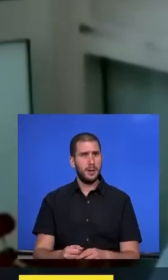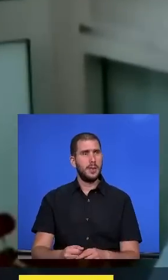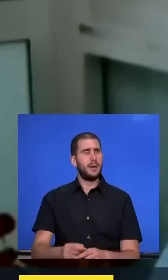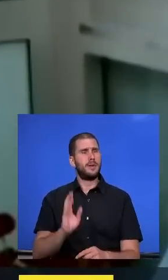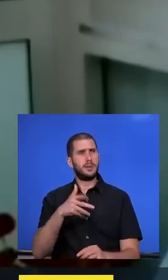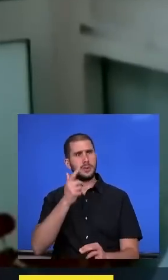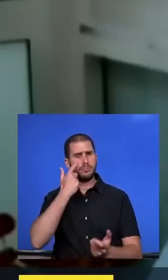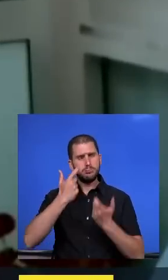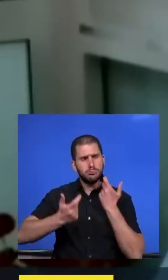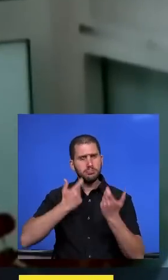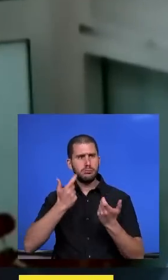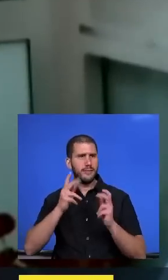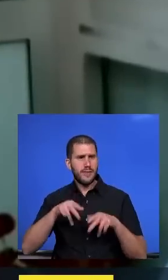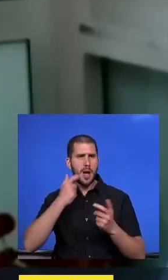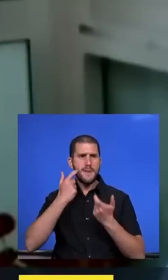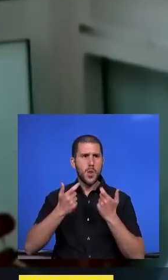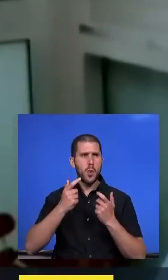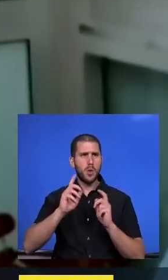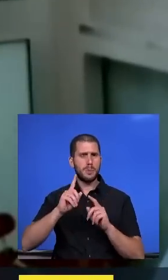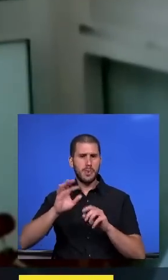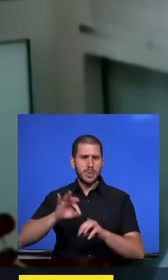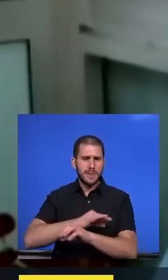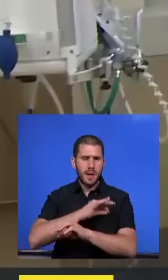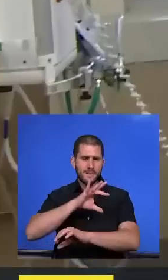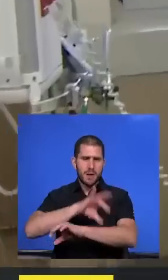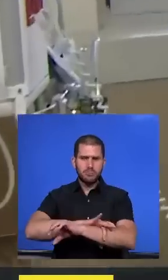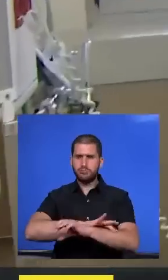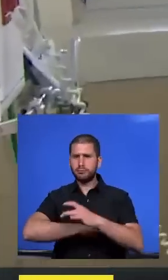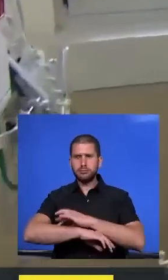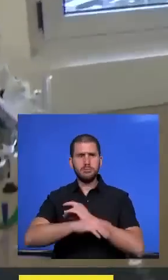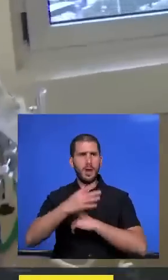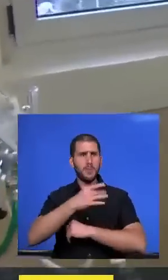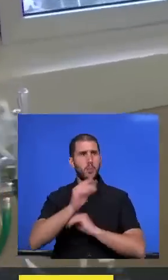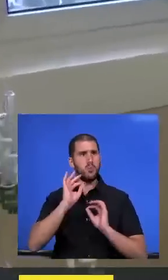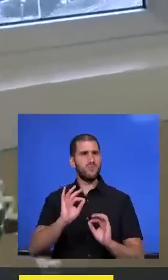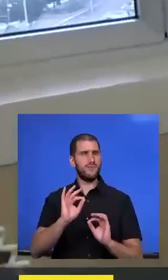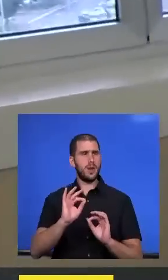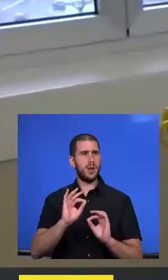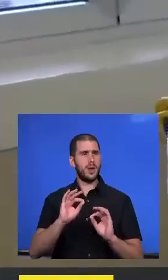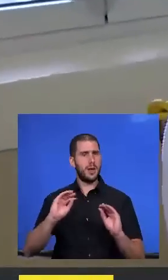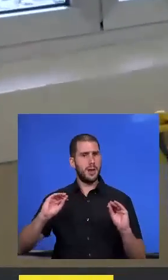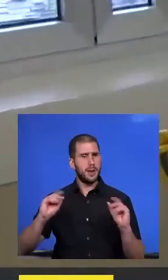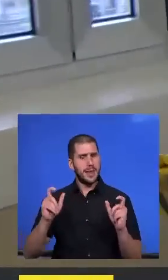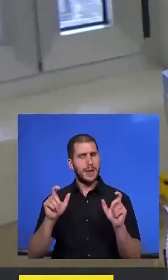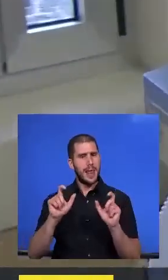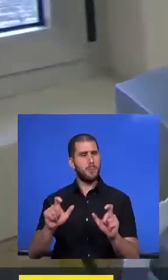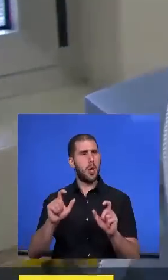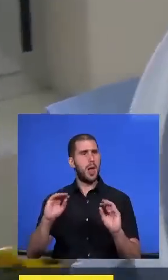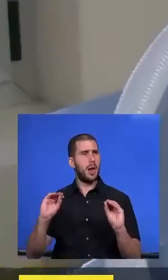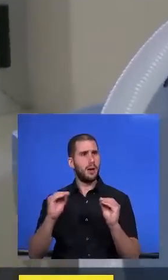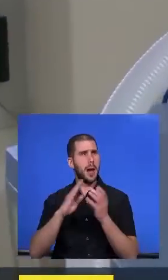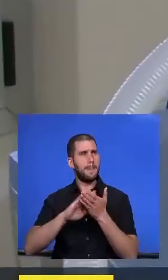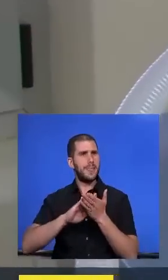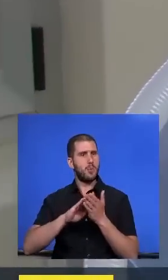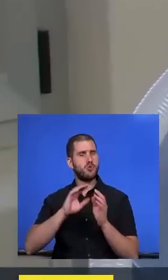ונעשים הבטחות על הבטחות שונות בתפירות ובהדבקות על מנת לצמצם למינימום האפשרי שהצינורות